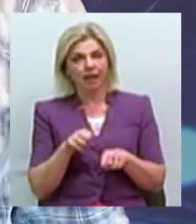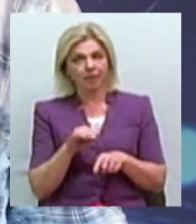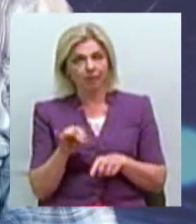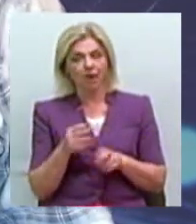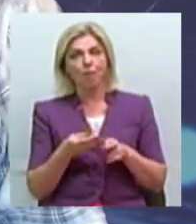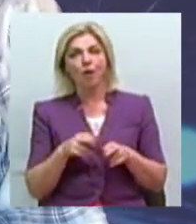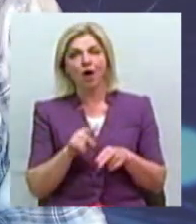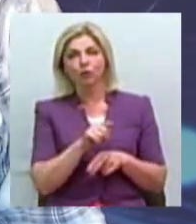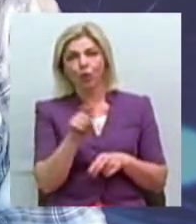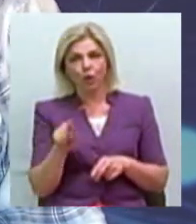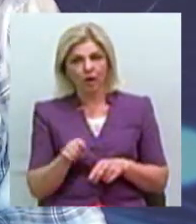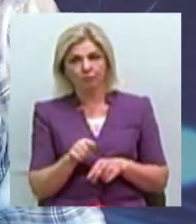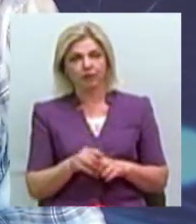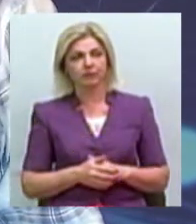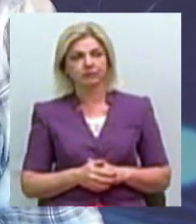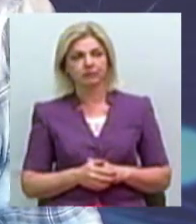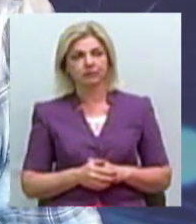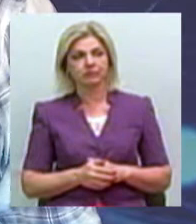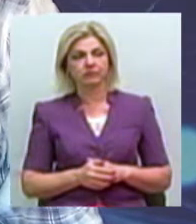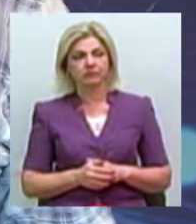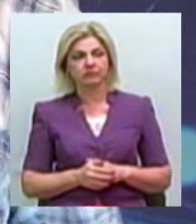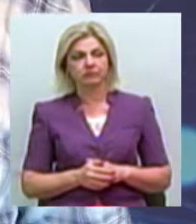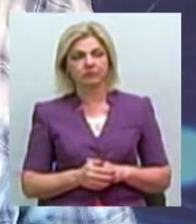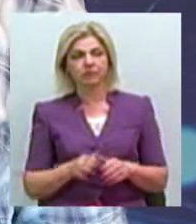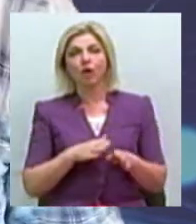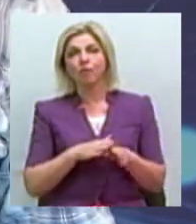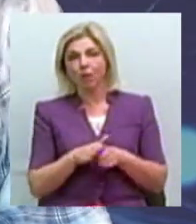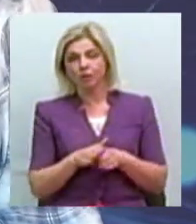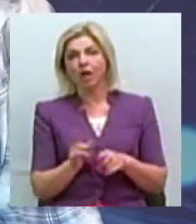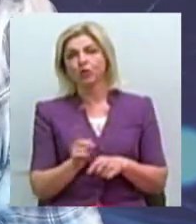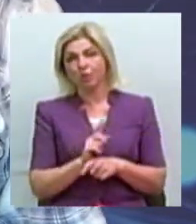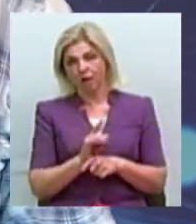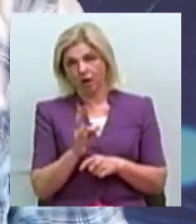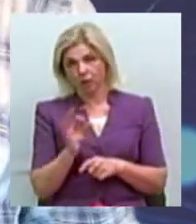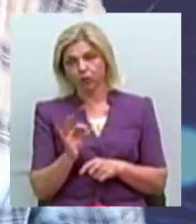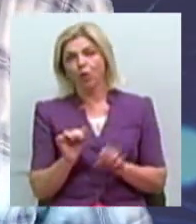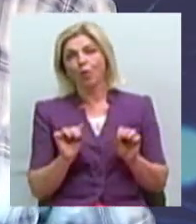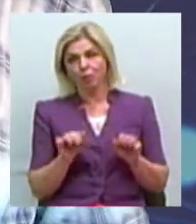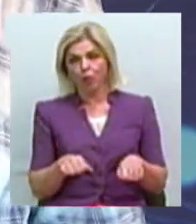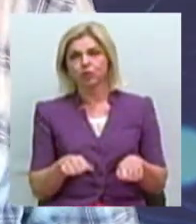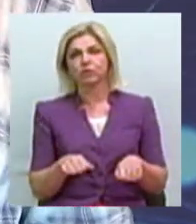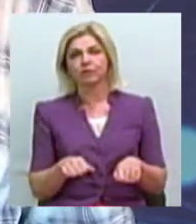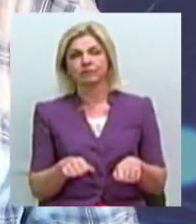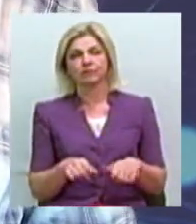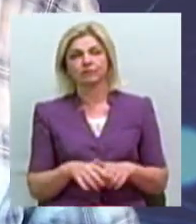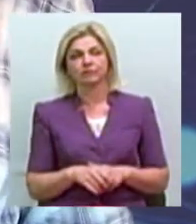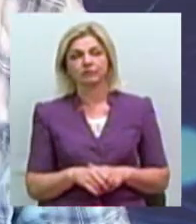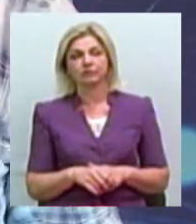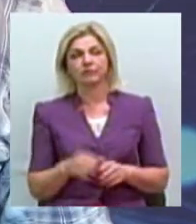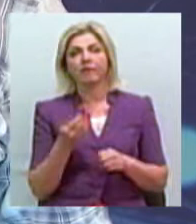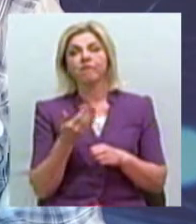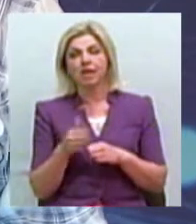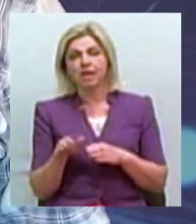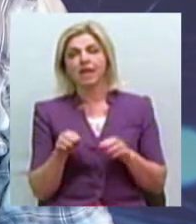в общем-то, ну, вполне нормально можно, так сказать,